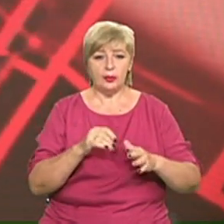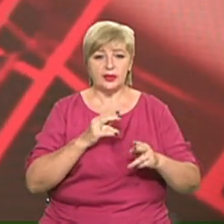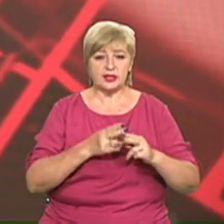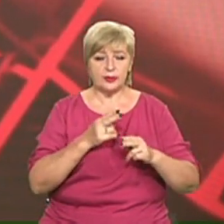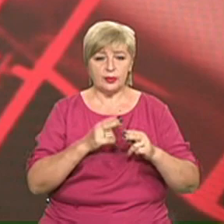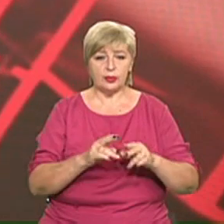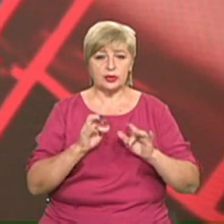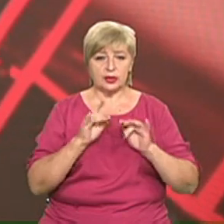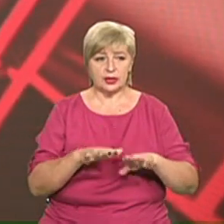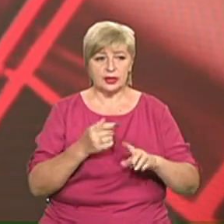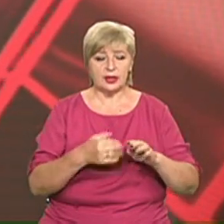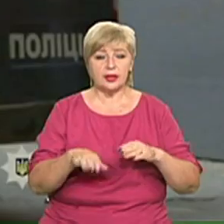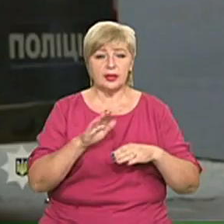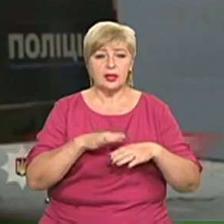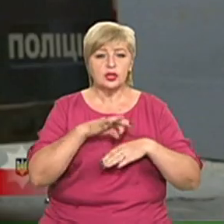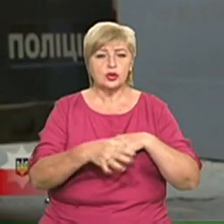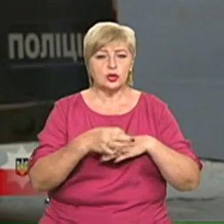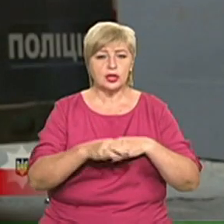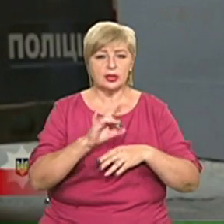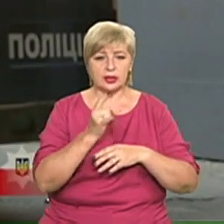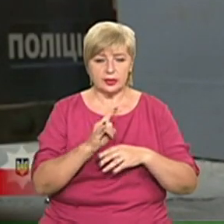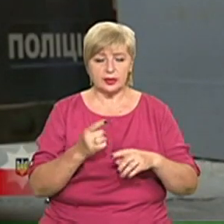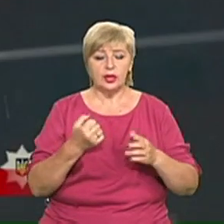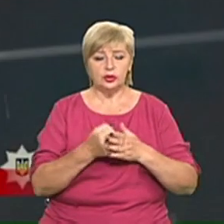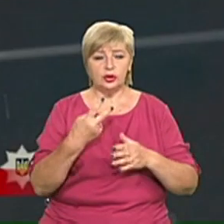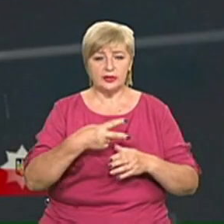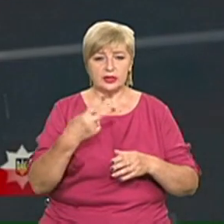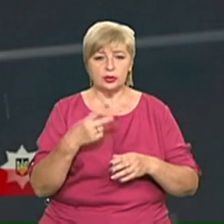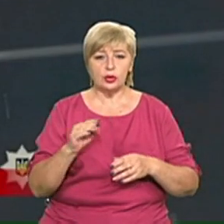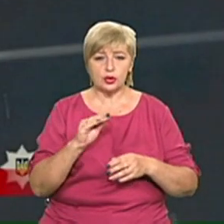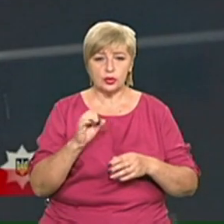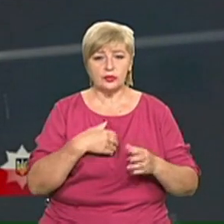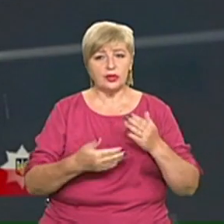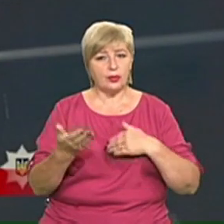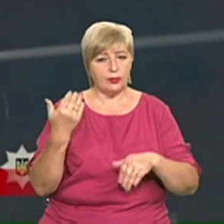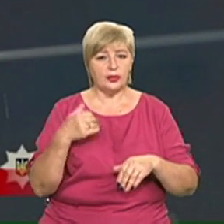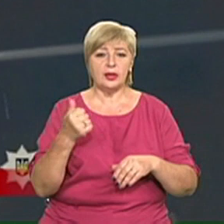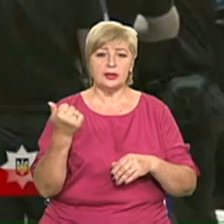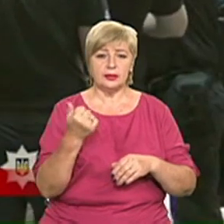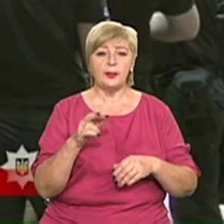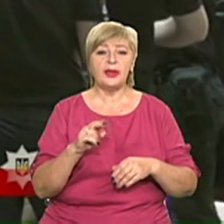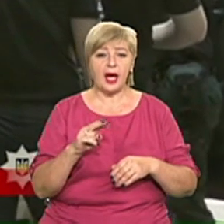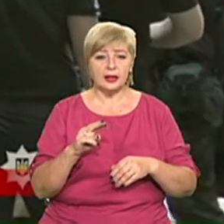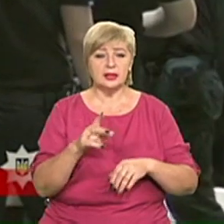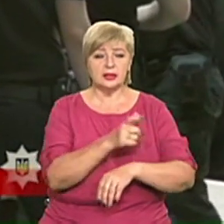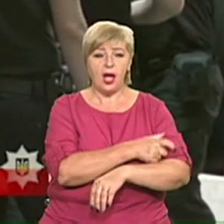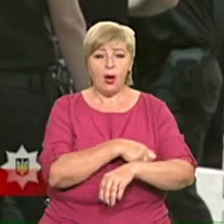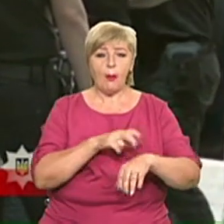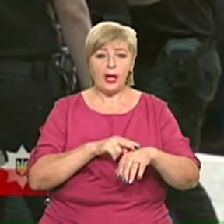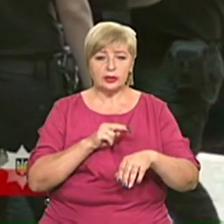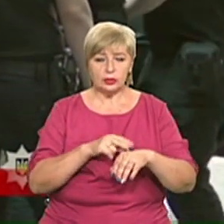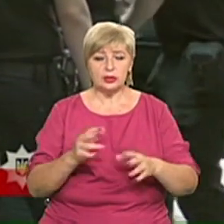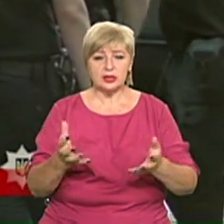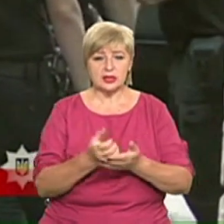підозрюють у знущанні з дитини. Це нічний домашній арешт до 22 жовтня. Нагадаємо, минулої п'ятниці патрульні